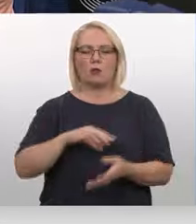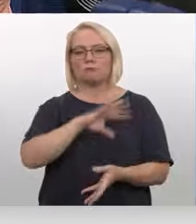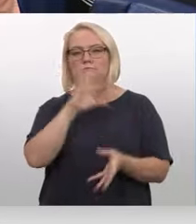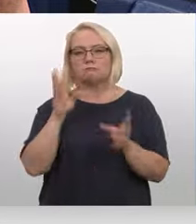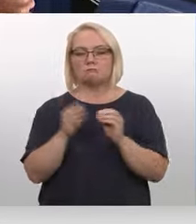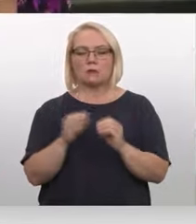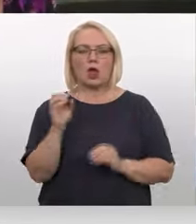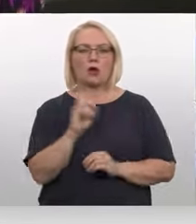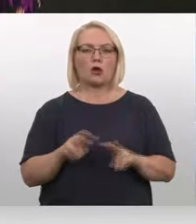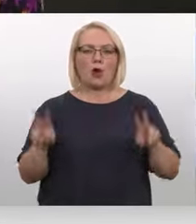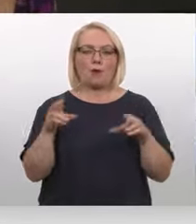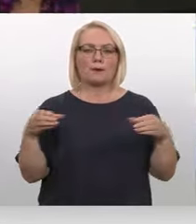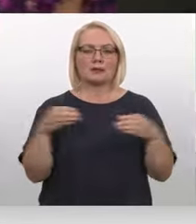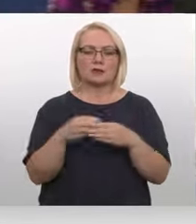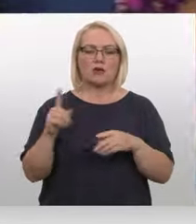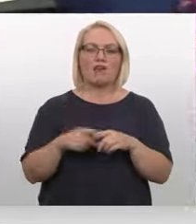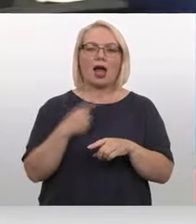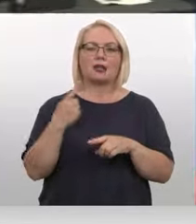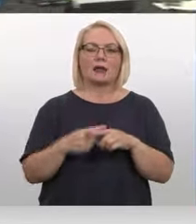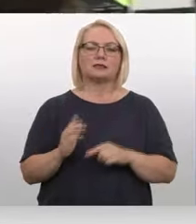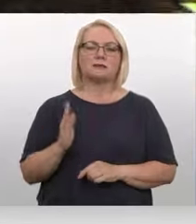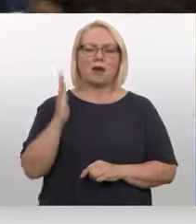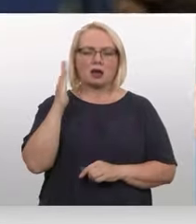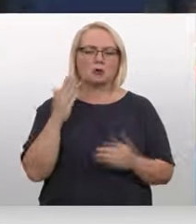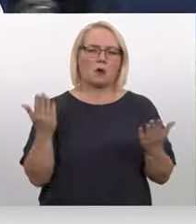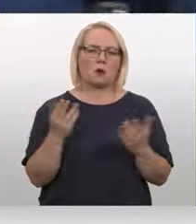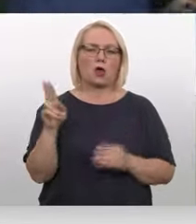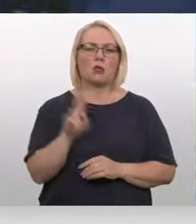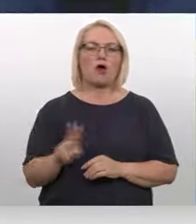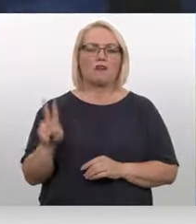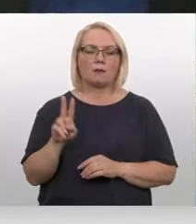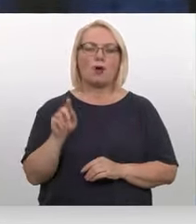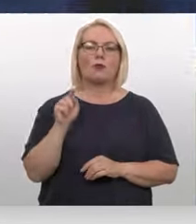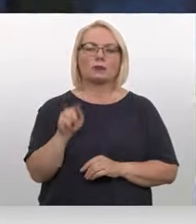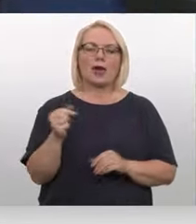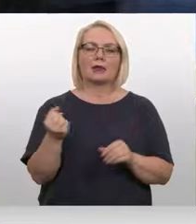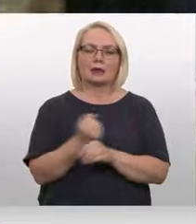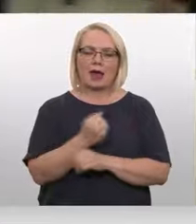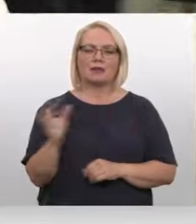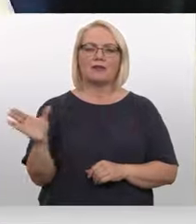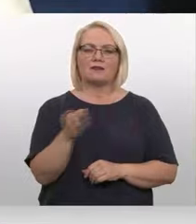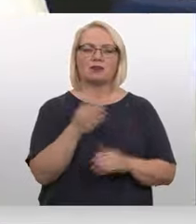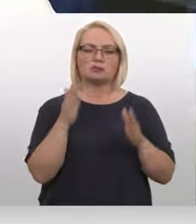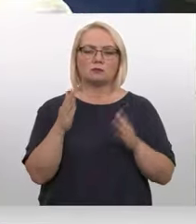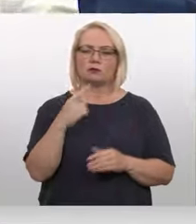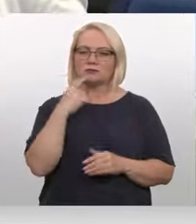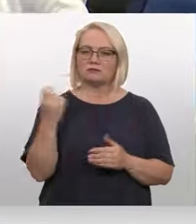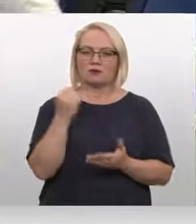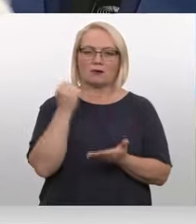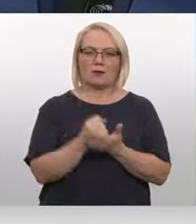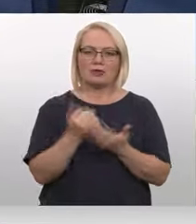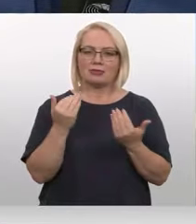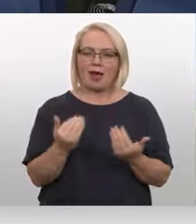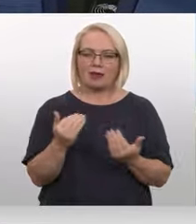komisiju vēlreiz Eiropas parlaments balsos visticamāk kaut kad novembrī, un tad gan viss būs beidzot iekalts akmenī, bet vēl ne